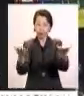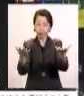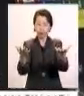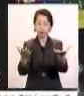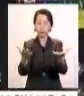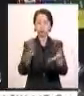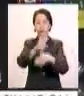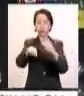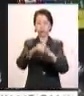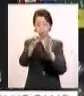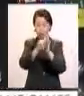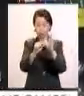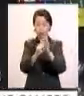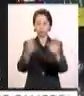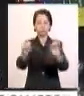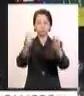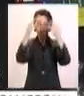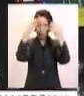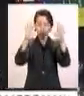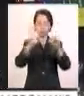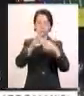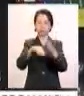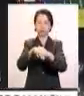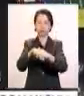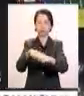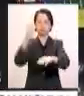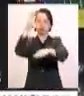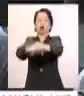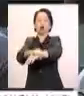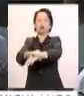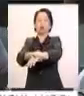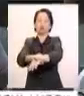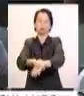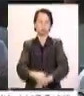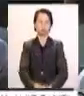yang ditentukan, maka mungkin mereka ditahan.